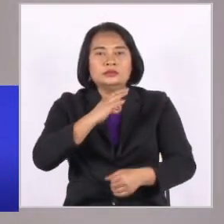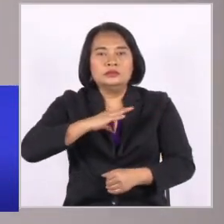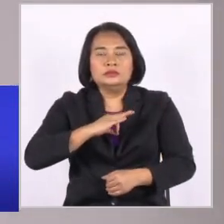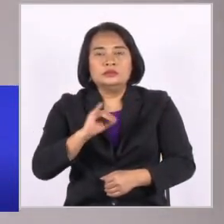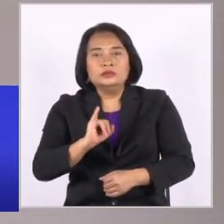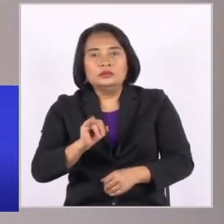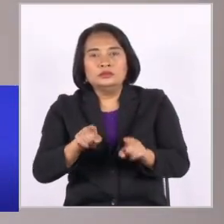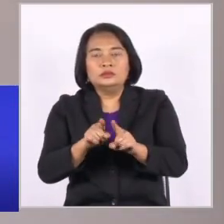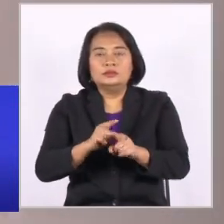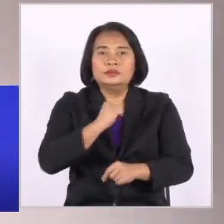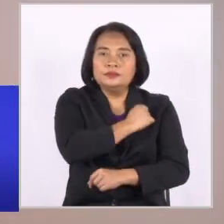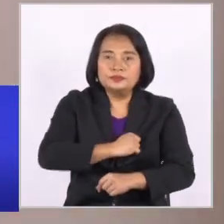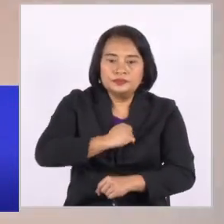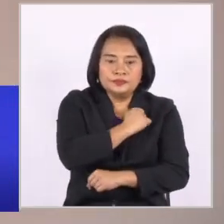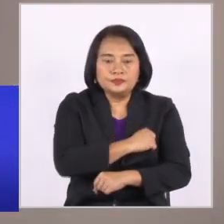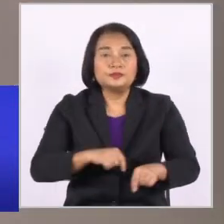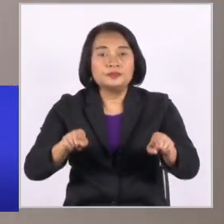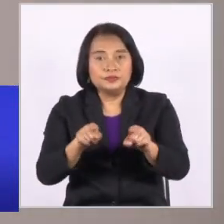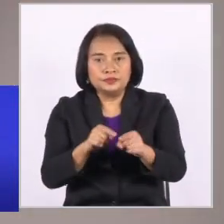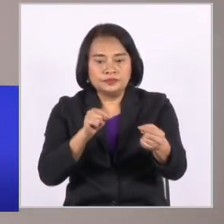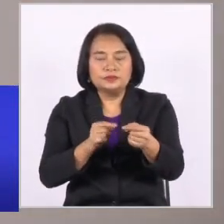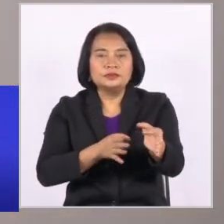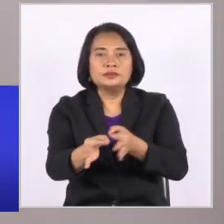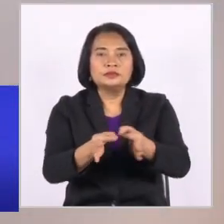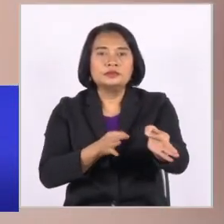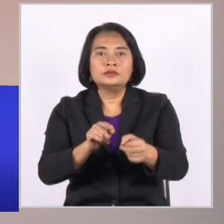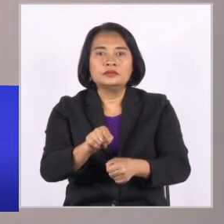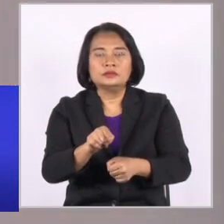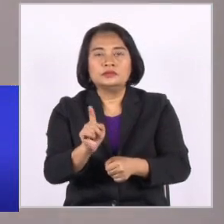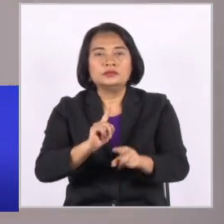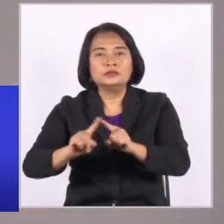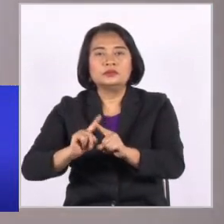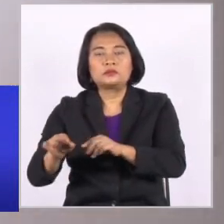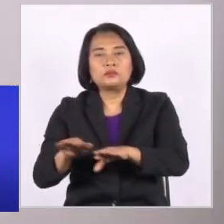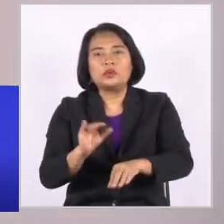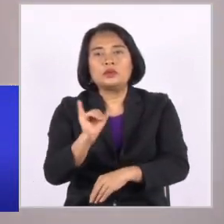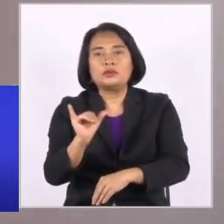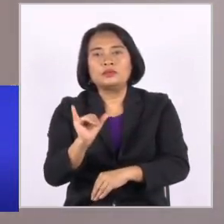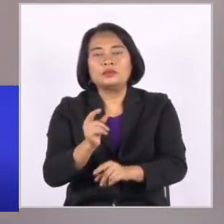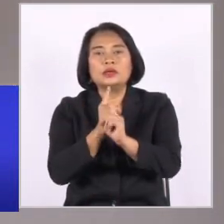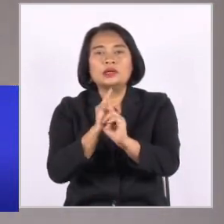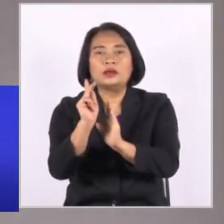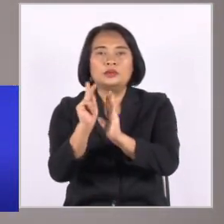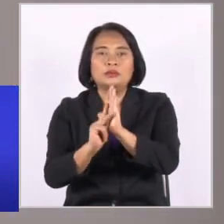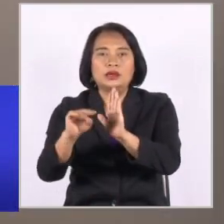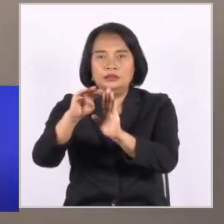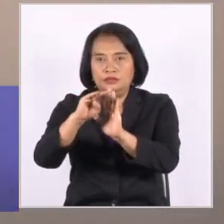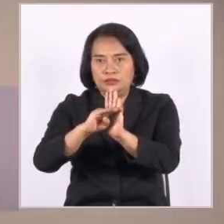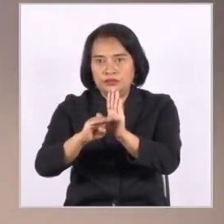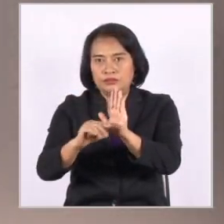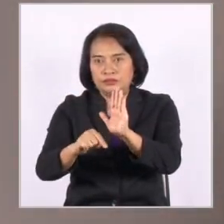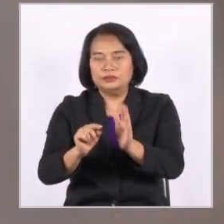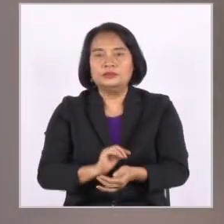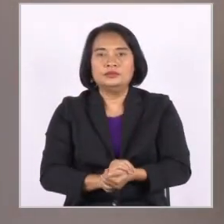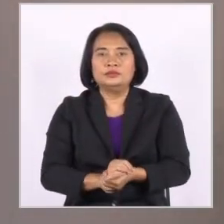รู้สึกเสียใจกับเหตุการณ์ที่เกิดขึ้นยังไม่พร้อมชี้แจงอะไรทั้งนั้นขอให้เป็นไปตามกระบวนการของกฎหมาย แต่เขาให้เหตุผ